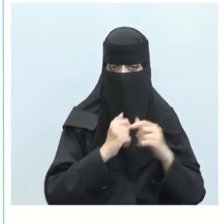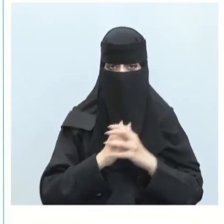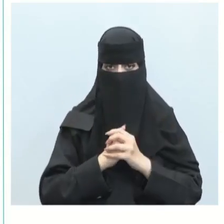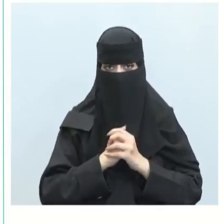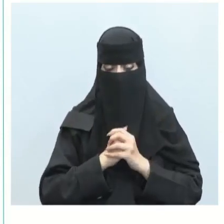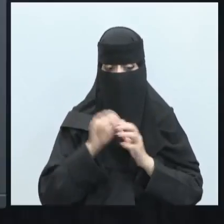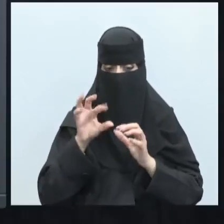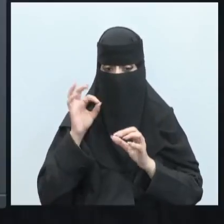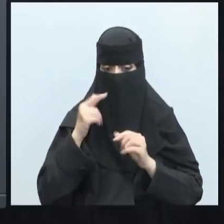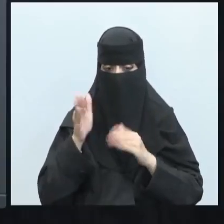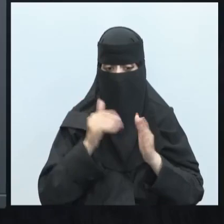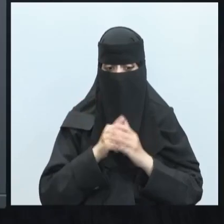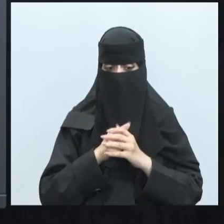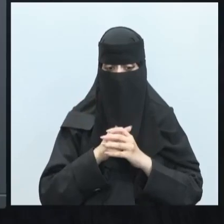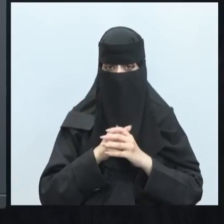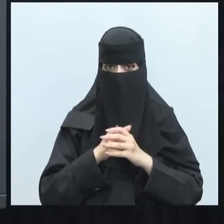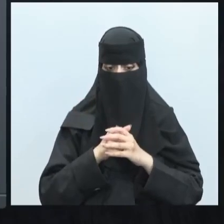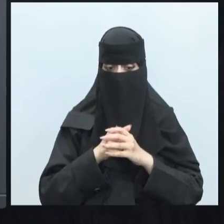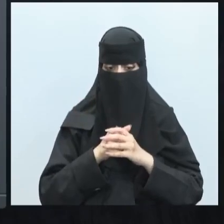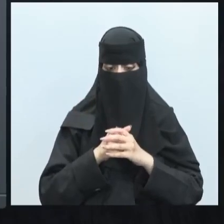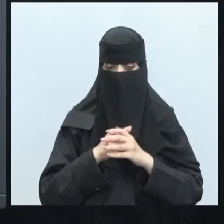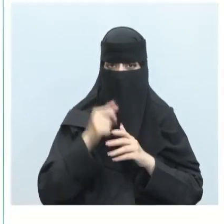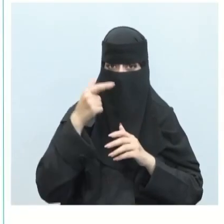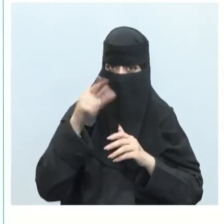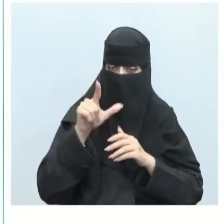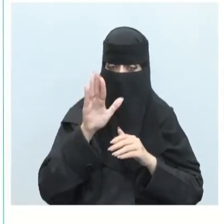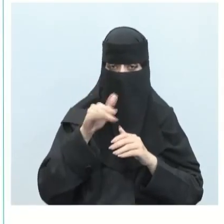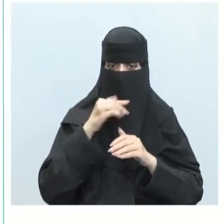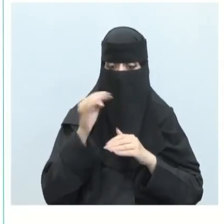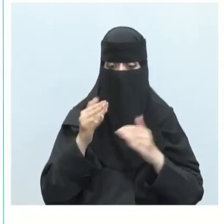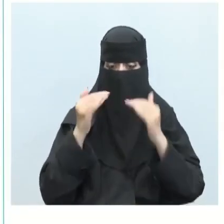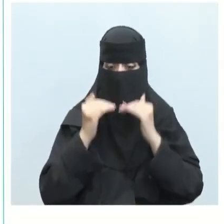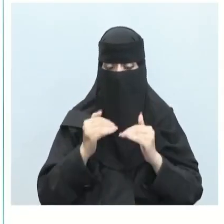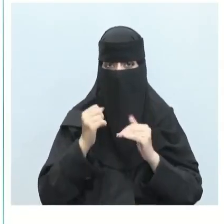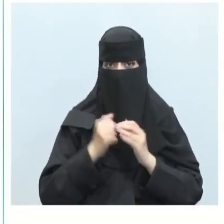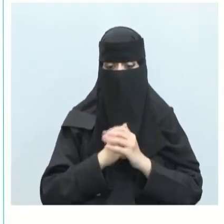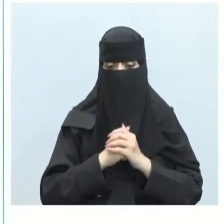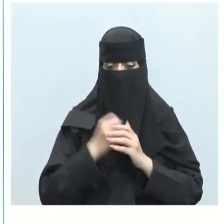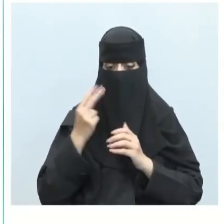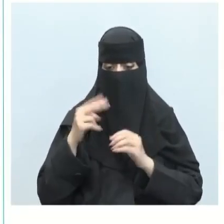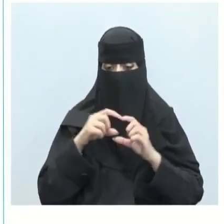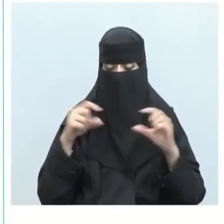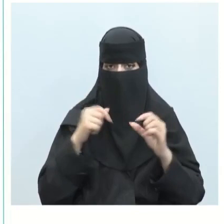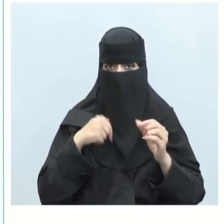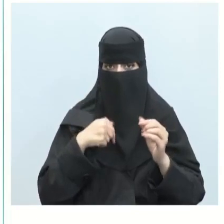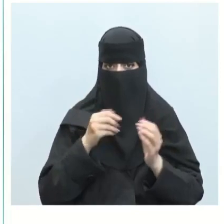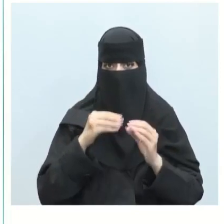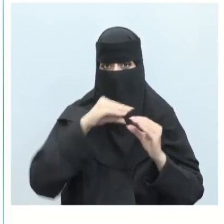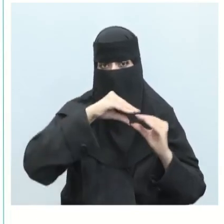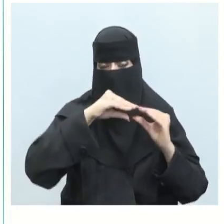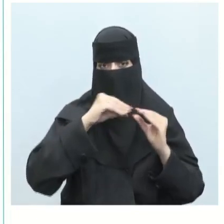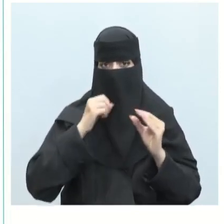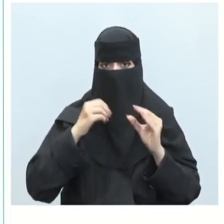ومحور والياف ضوئيه نعم الاجابه صحيحه في الفقره الثانيه